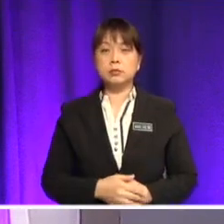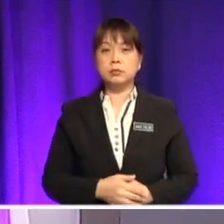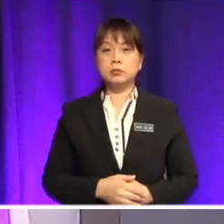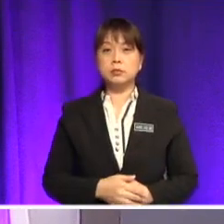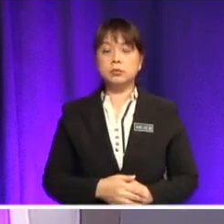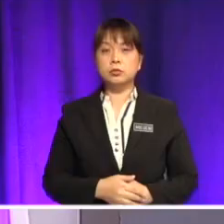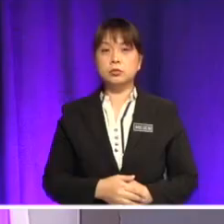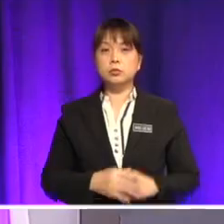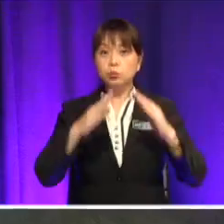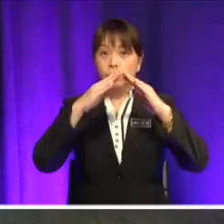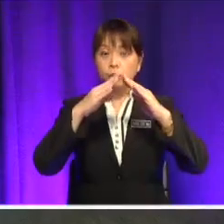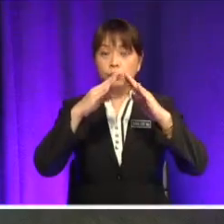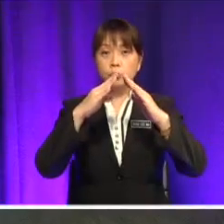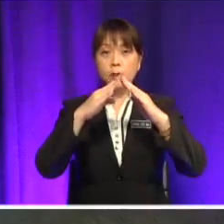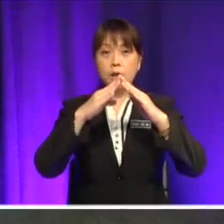Bumbu rumah